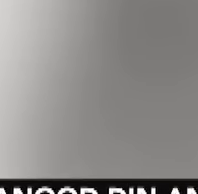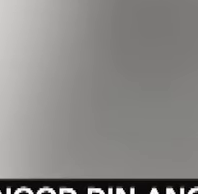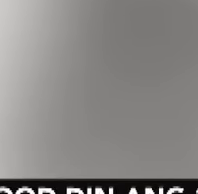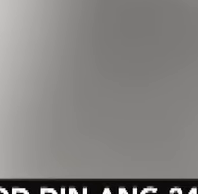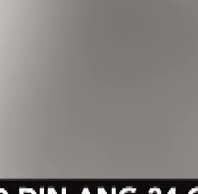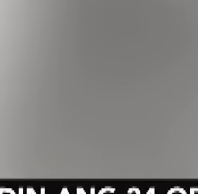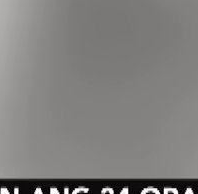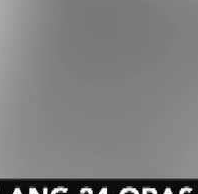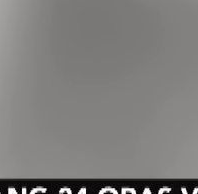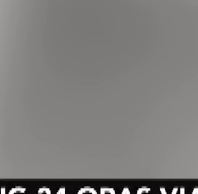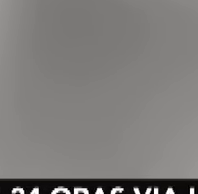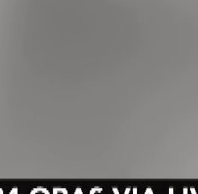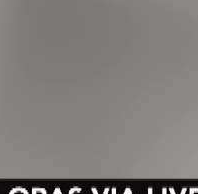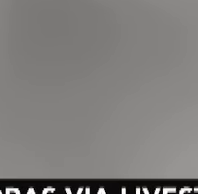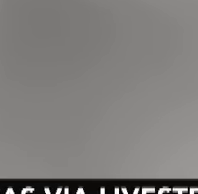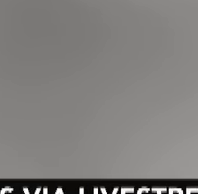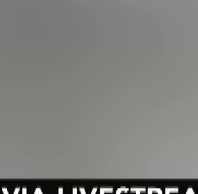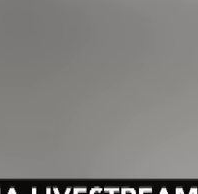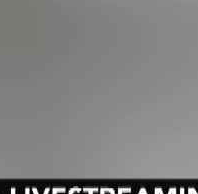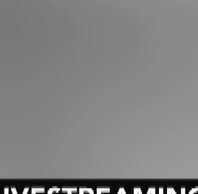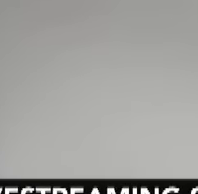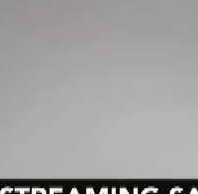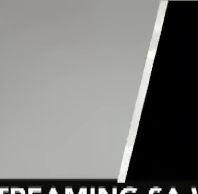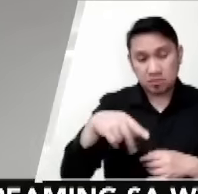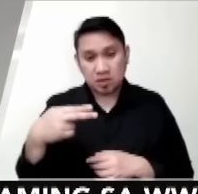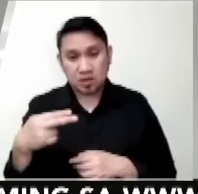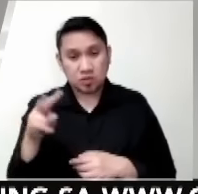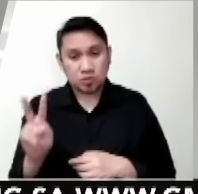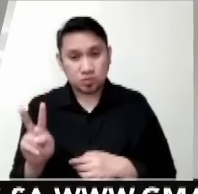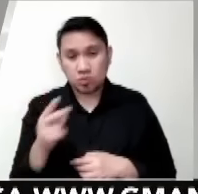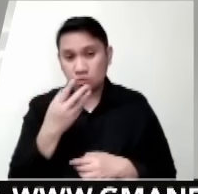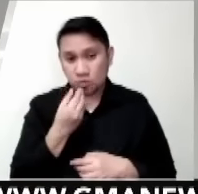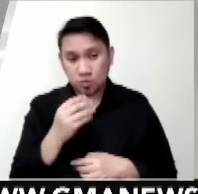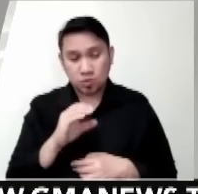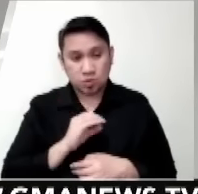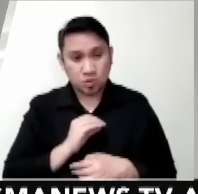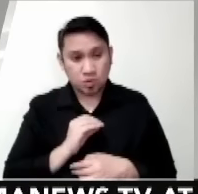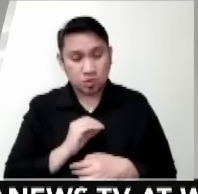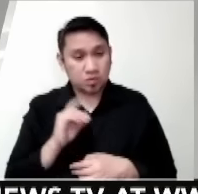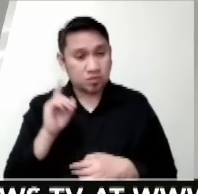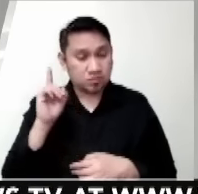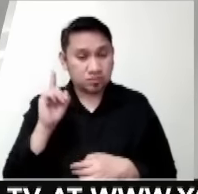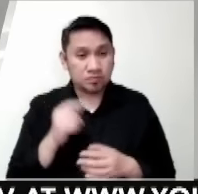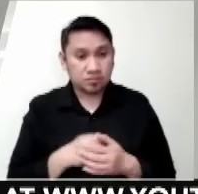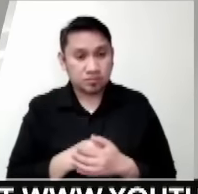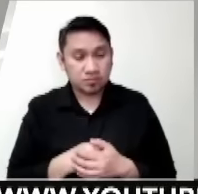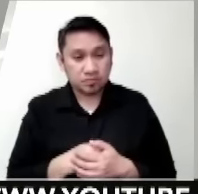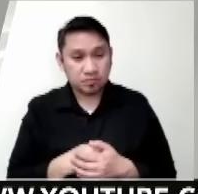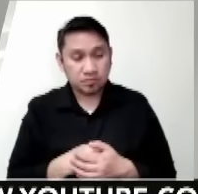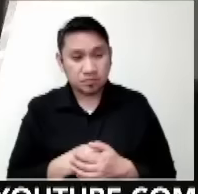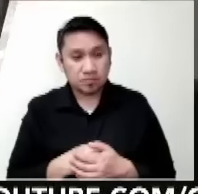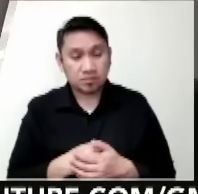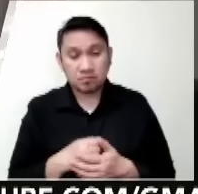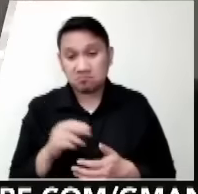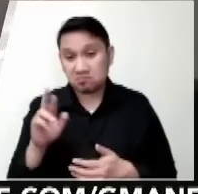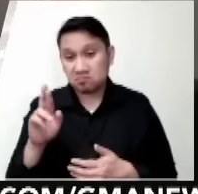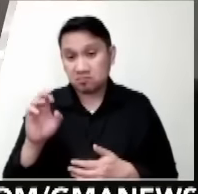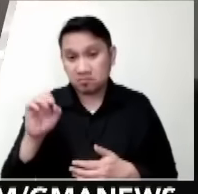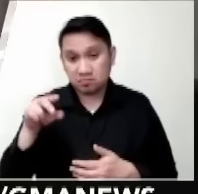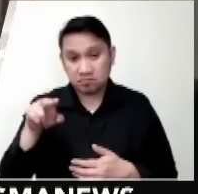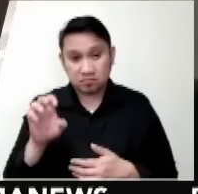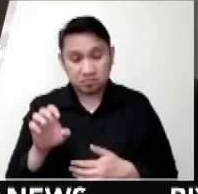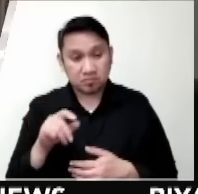nakapangalan ito sa kumpanyang PH2 na pag-aari naman ng Biancham Holding Company na kay Roque umano. Maaring matanong